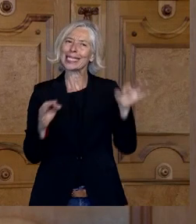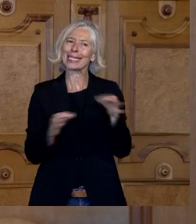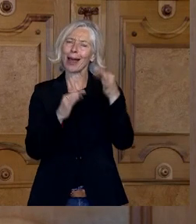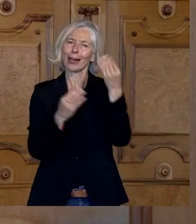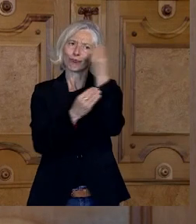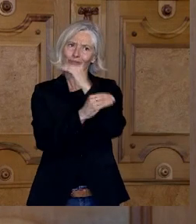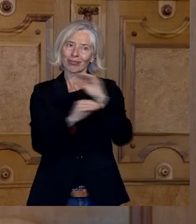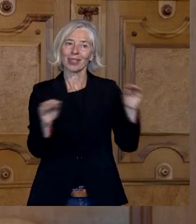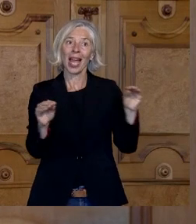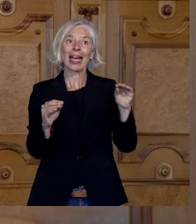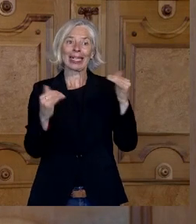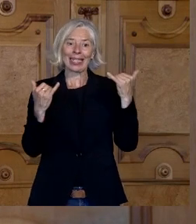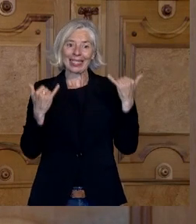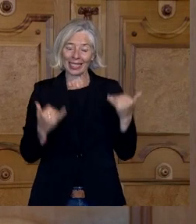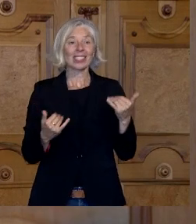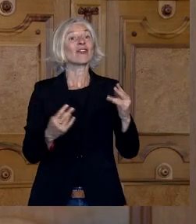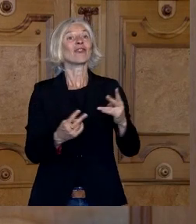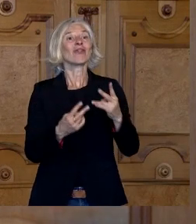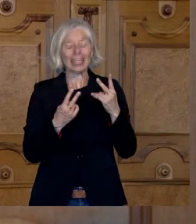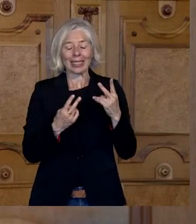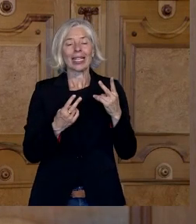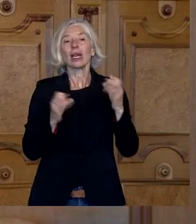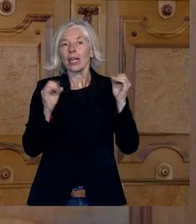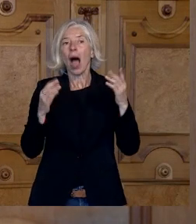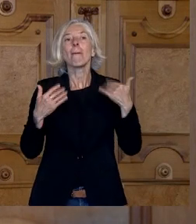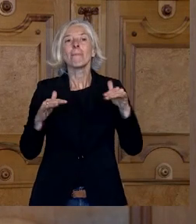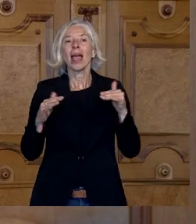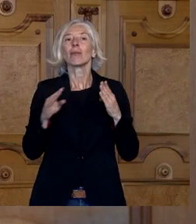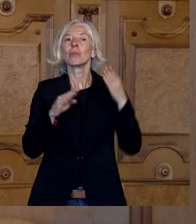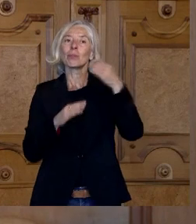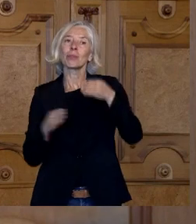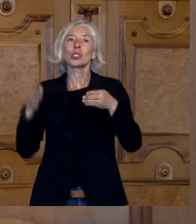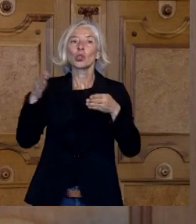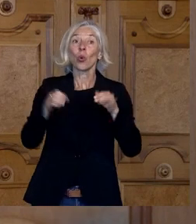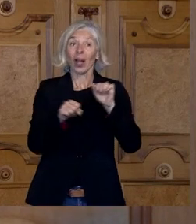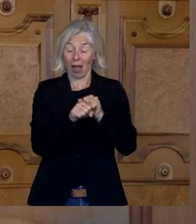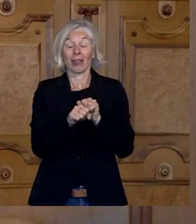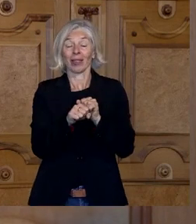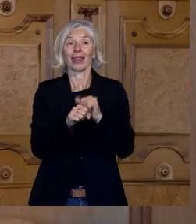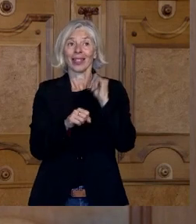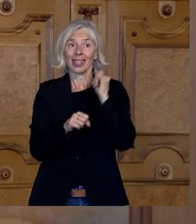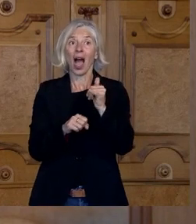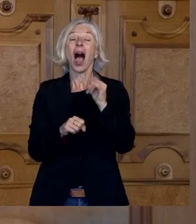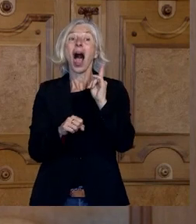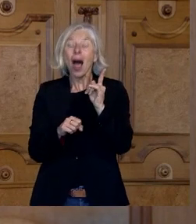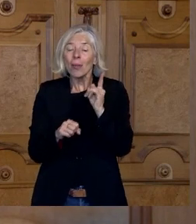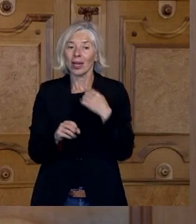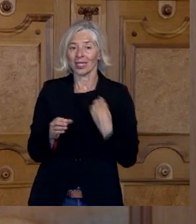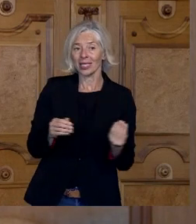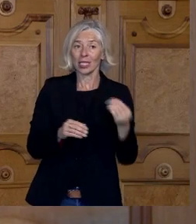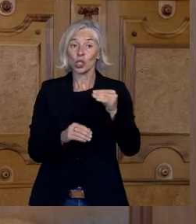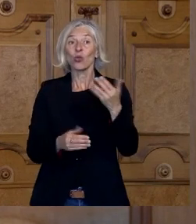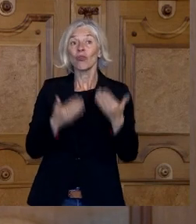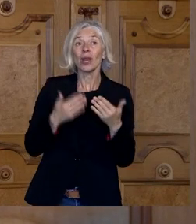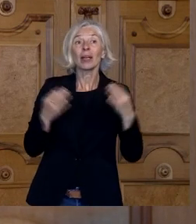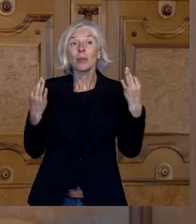diesen Lockerungsmaßnahmen in Senioren- und Altenheimen über weitere Testungen hinaus in dem